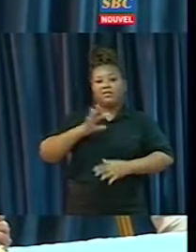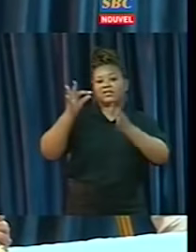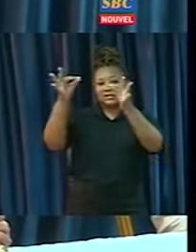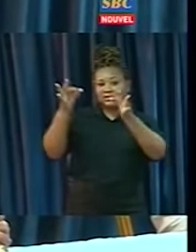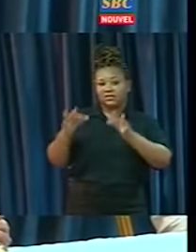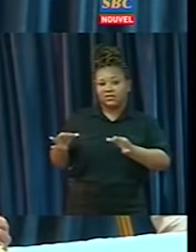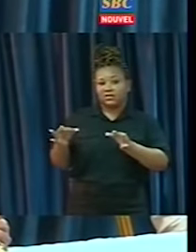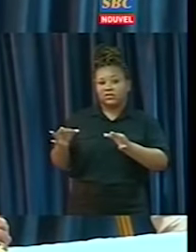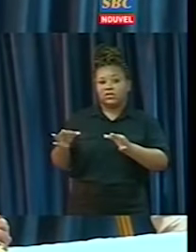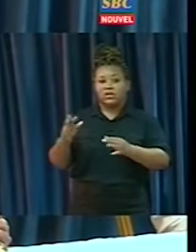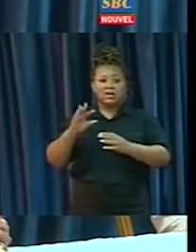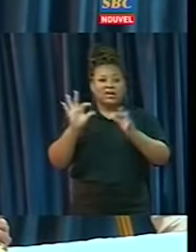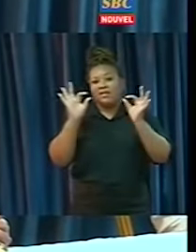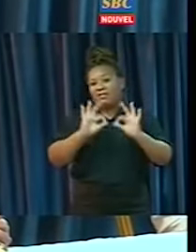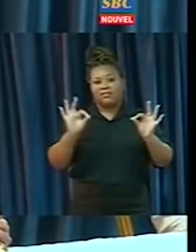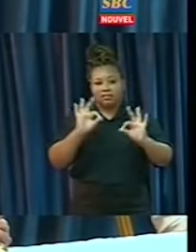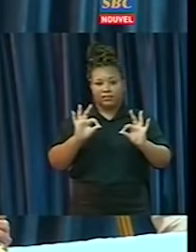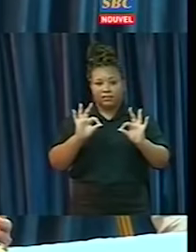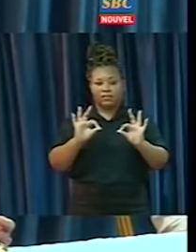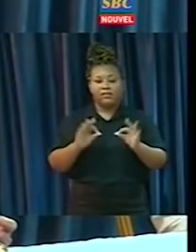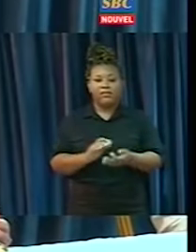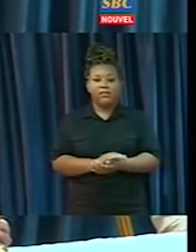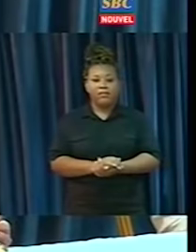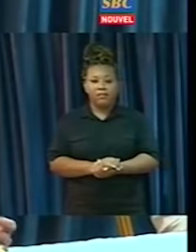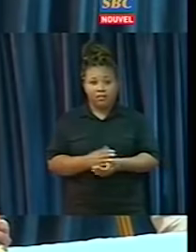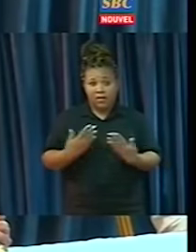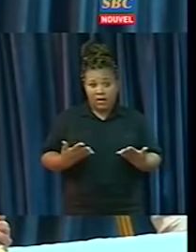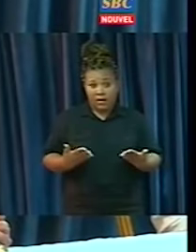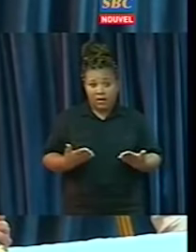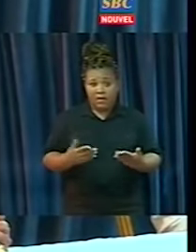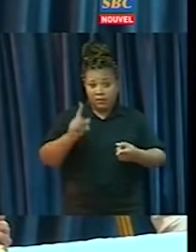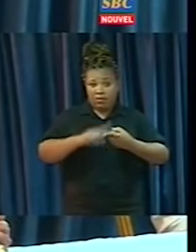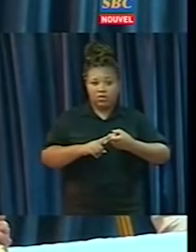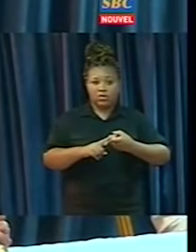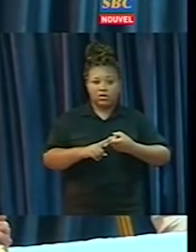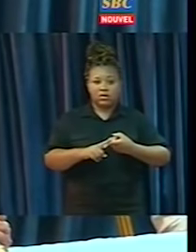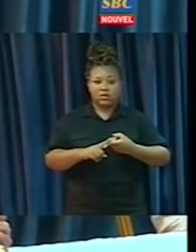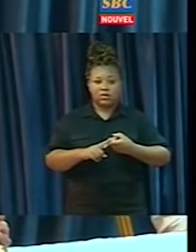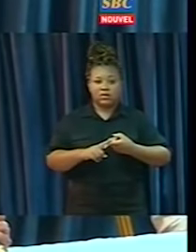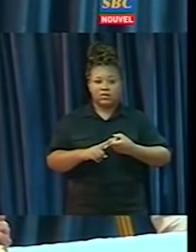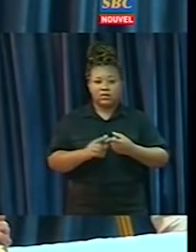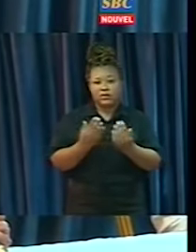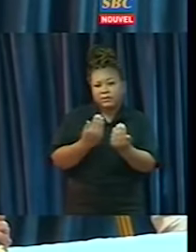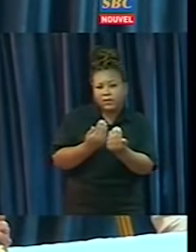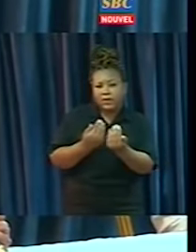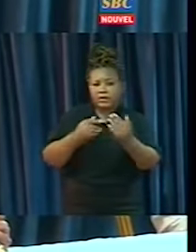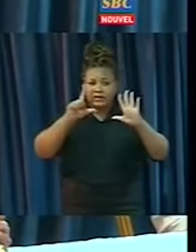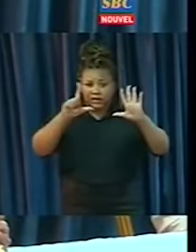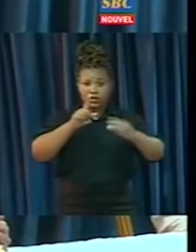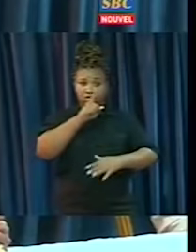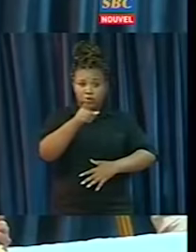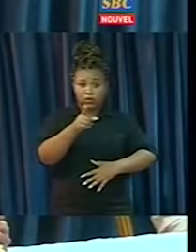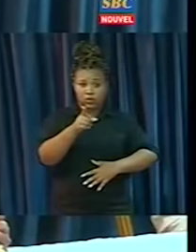l'ordre de paper. Et nous nous décidons, nous pouvons espérer 7 jours, c'est-à-dire jusqu'à mardi